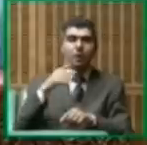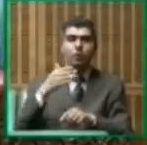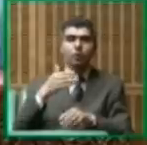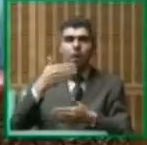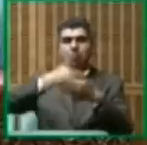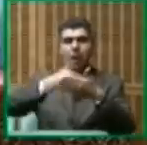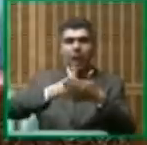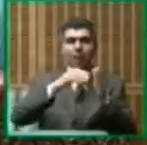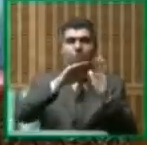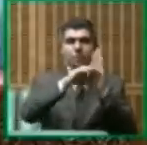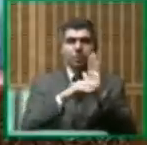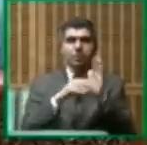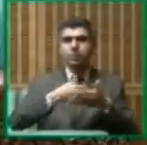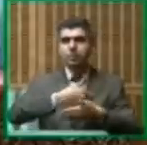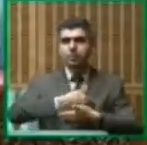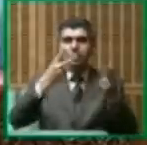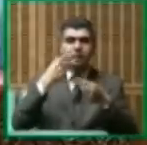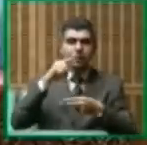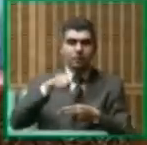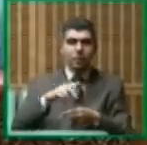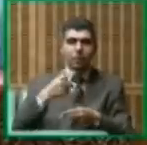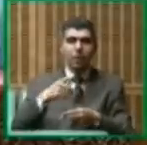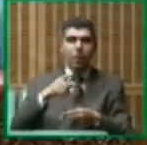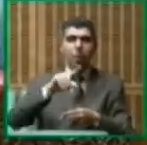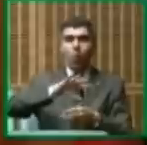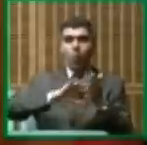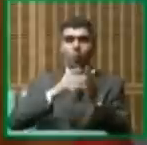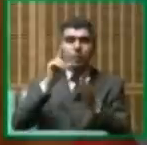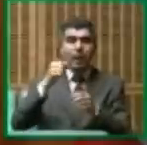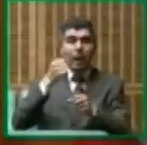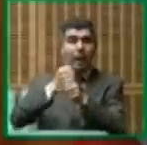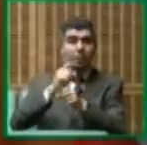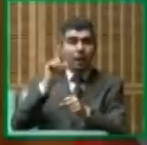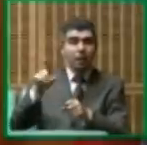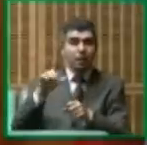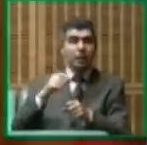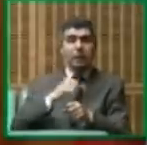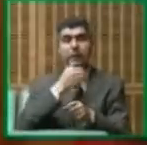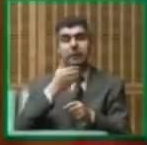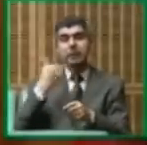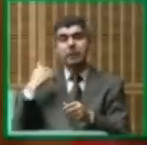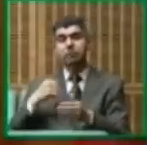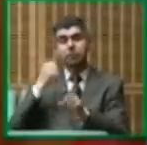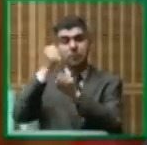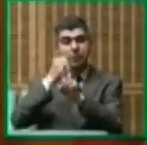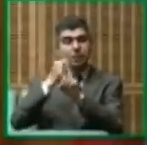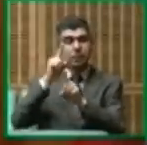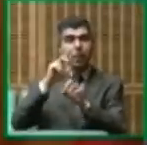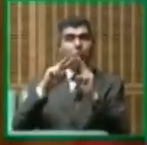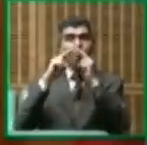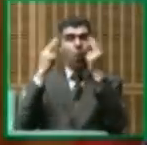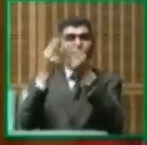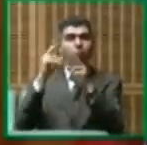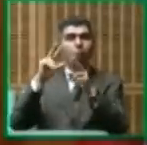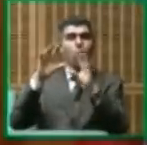نقول يعني التكنولوجيا والخبرة المتطورة لركمها المغرب وفي شراكة دولية واسعة من أجل أن تكون هذه